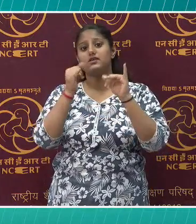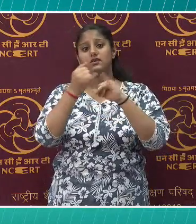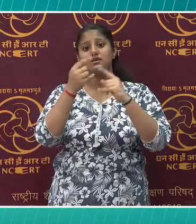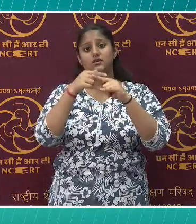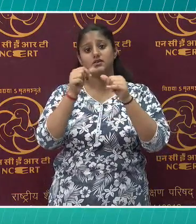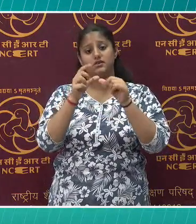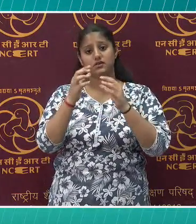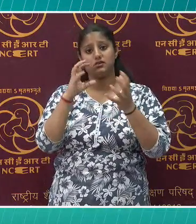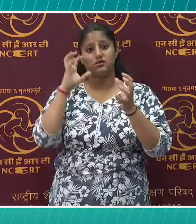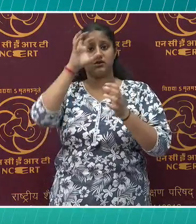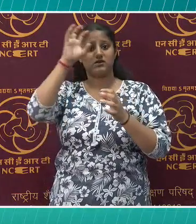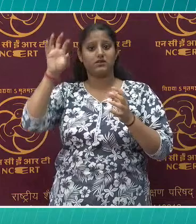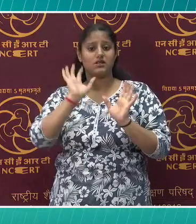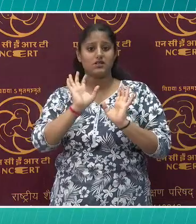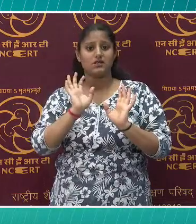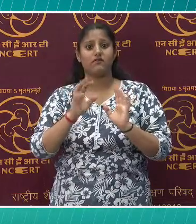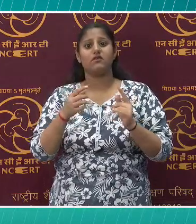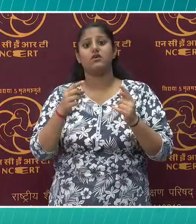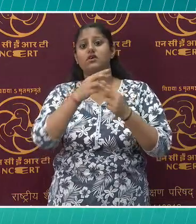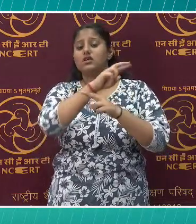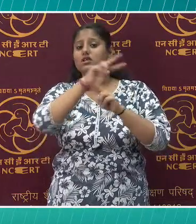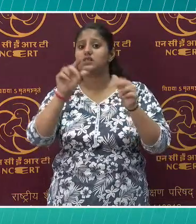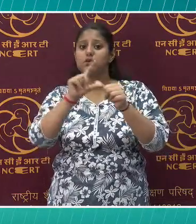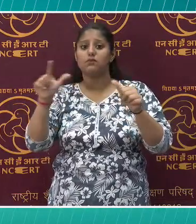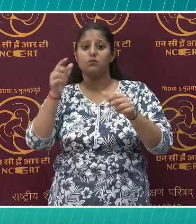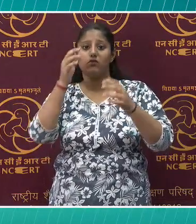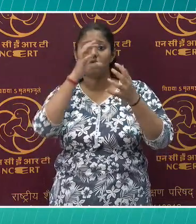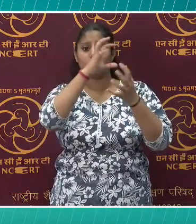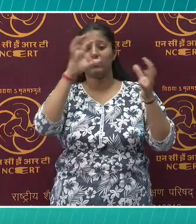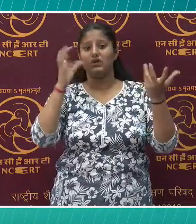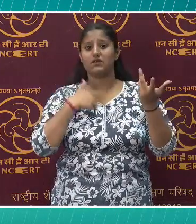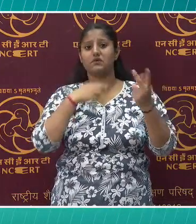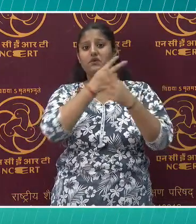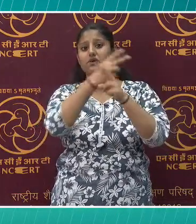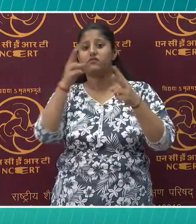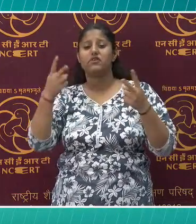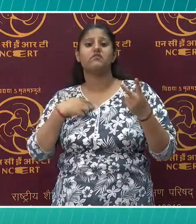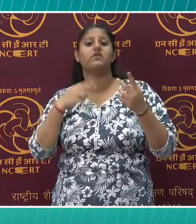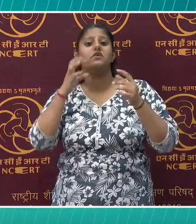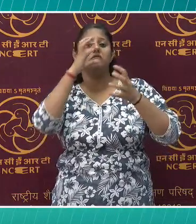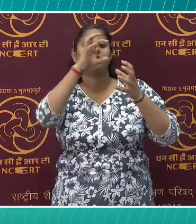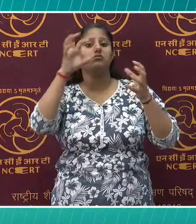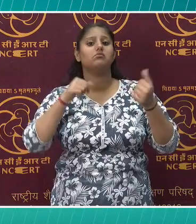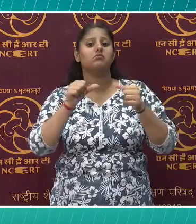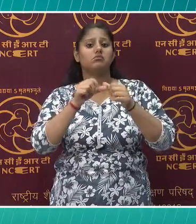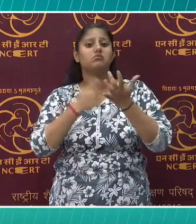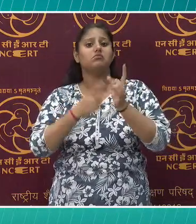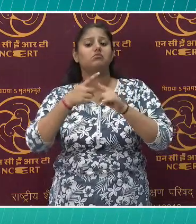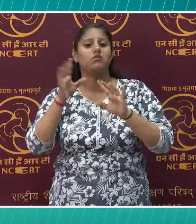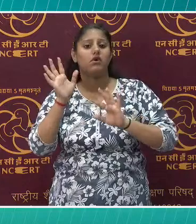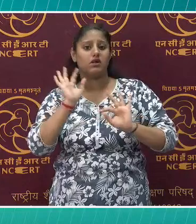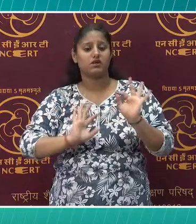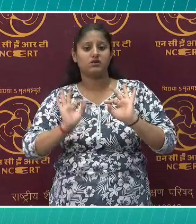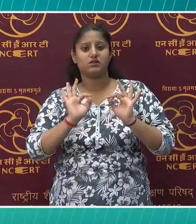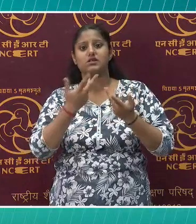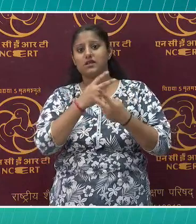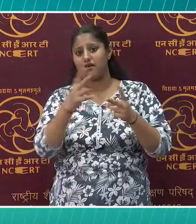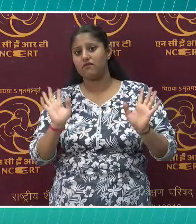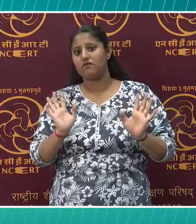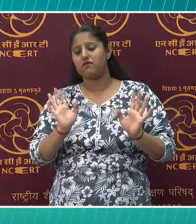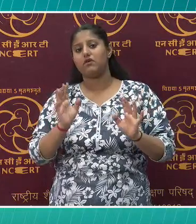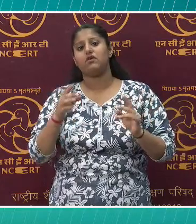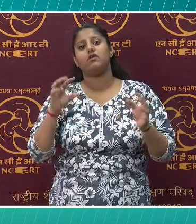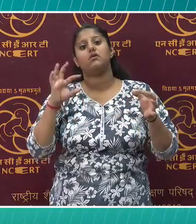जो आश्चर्यजनक बात है कि एवरी स्टेट हैज़ अ ब्यूटीफुल एंड डिफरेंट आर्ट फॉर्म. दैट्स वाई वी ऑलवेज से यूनिटी